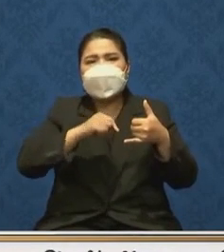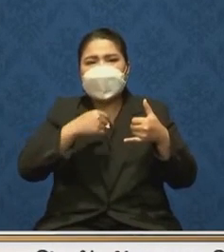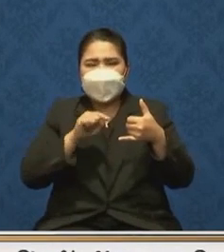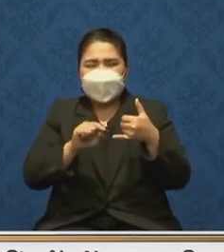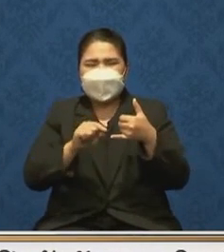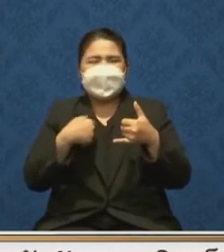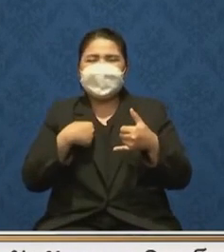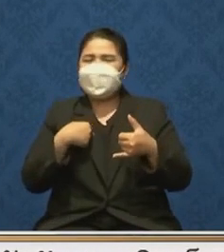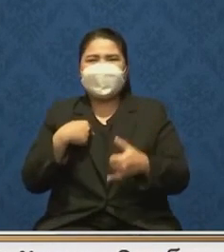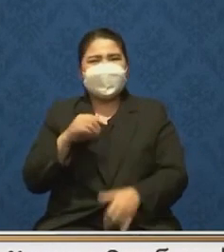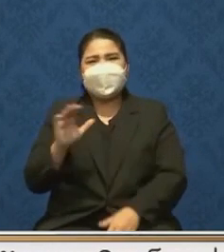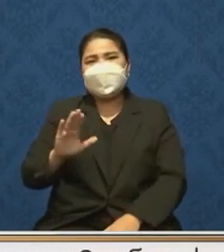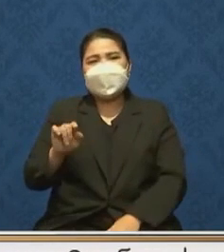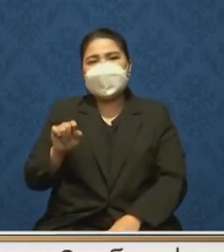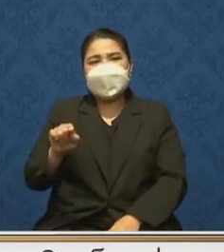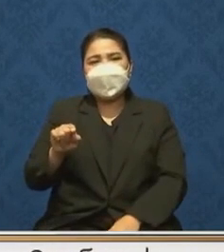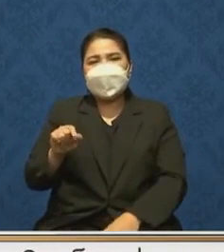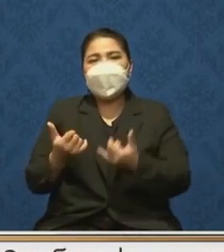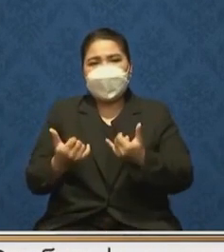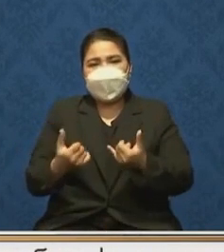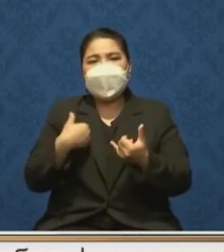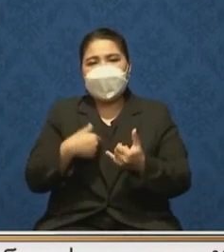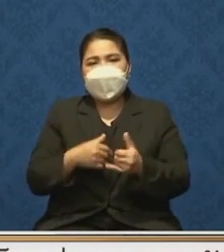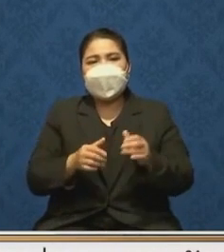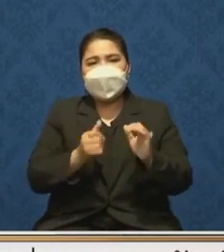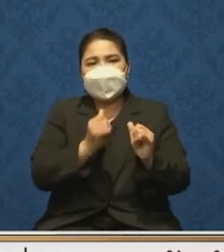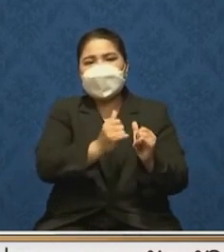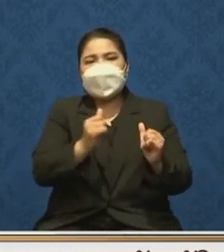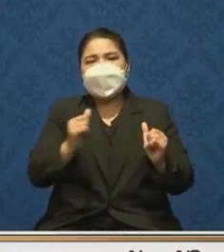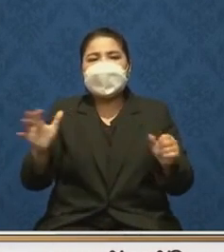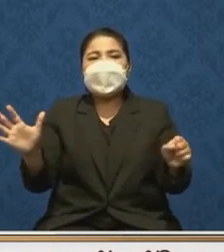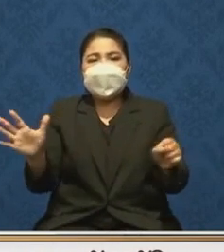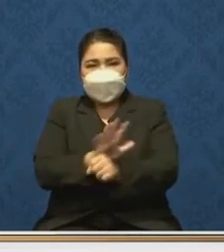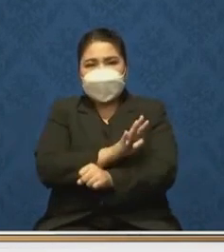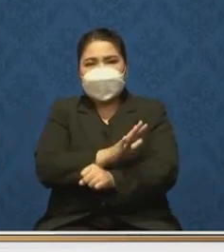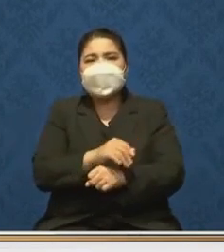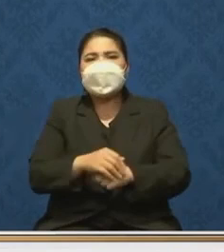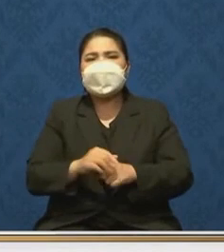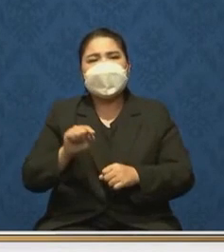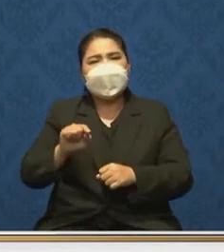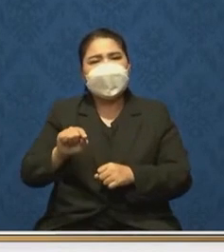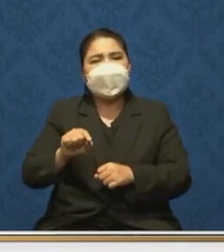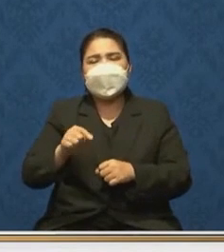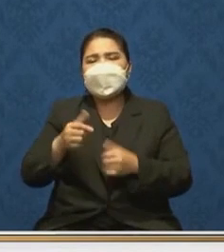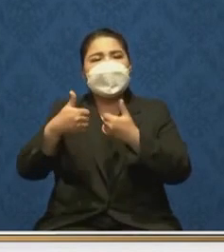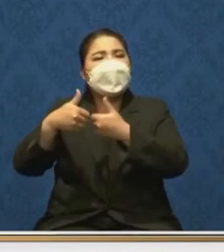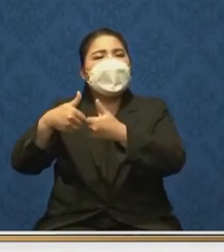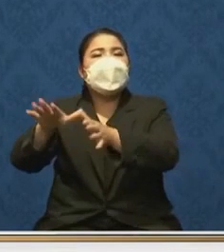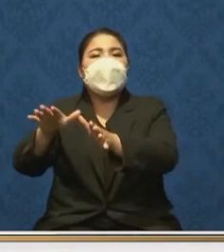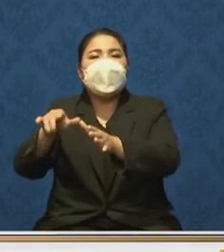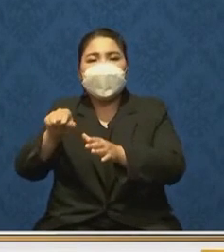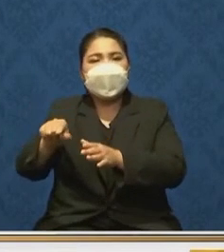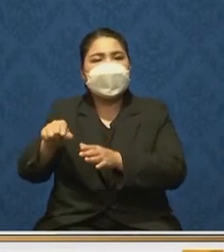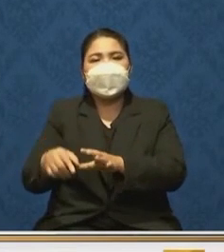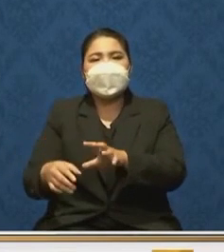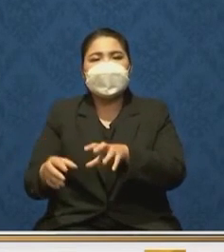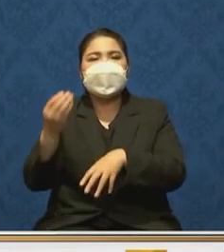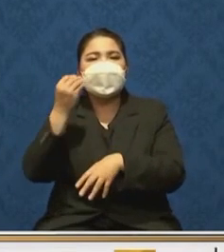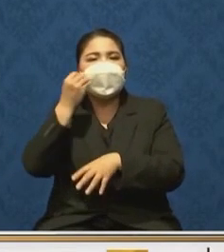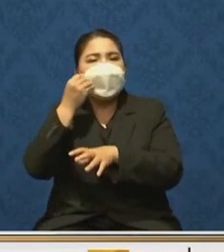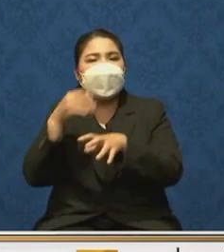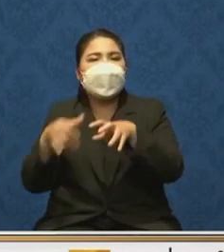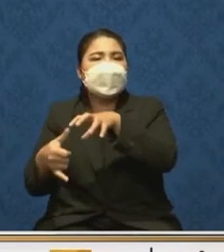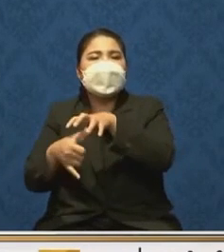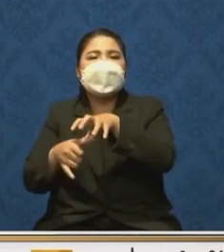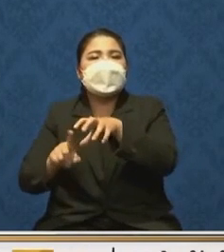การปฏิเศษ บอกวาเตียงเต็มีจำนวนไม่น้อยถูกทอดทิ้ง ให้ตายคาบ้าน อย่างหนาเวทธ